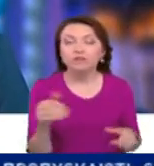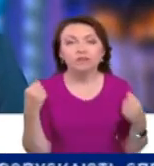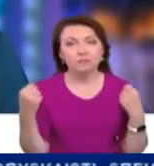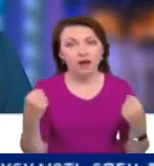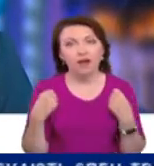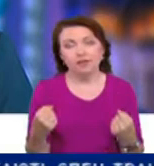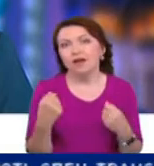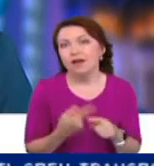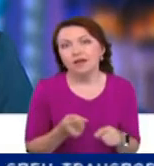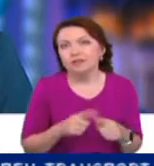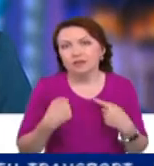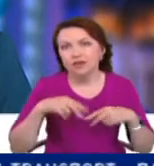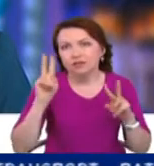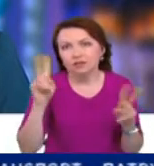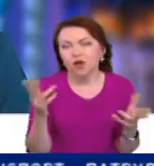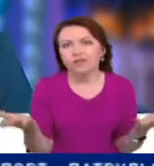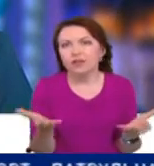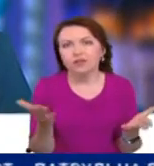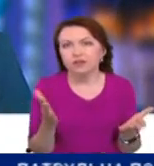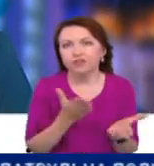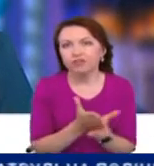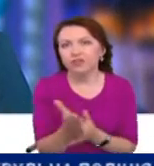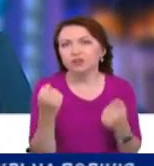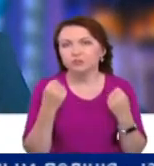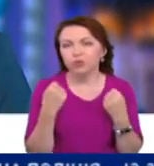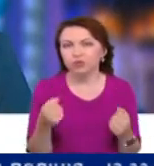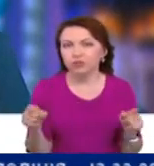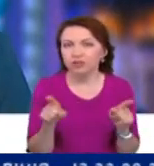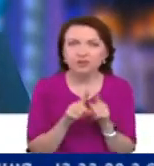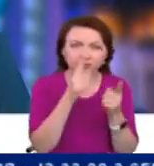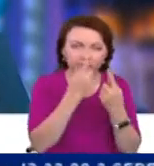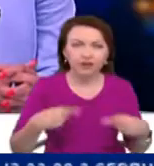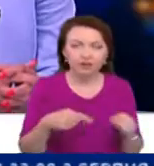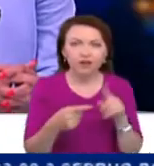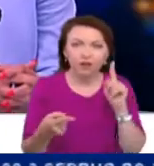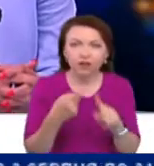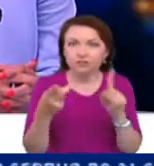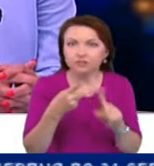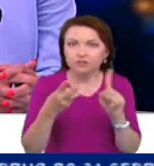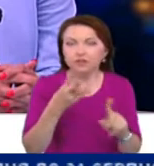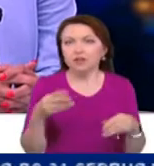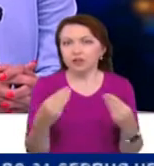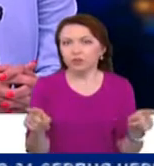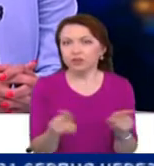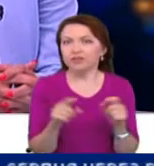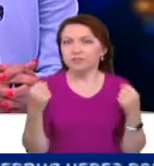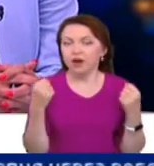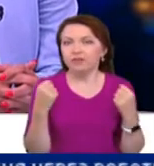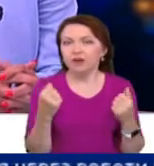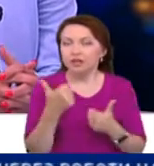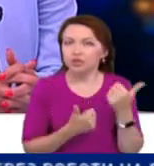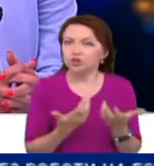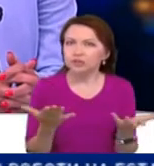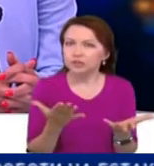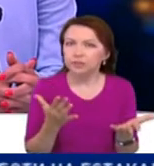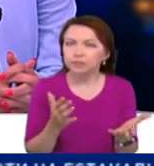Це, я не знаю, чи де в яких видах спорту, ось так якісь країні раз за разом дають такі змагання. Це ось через високу